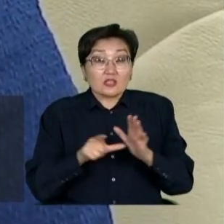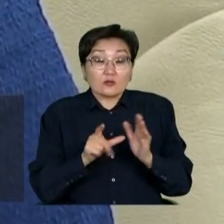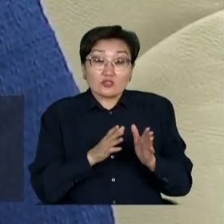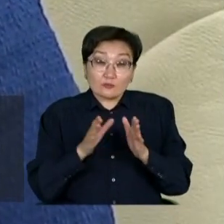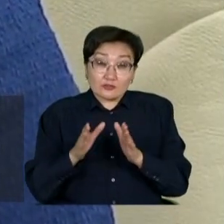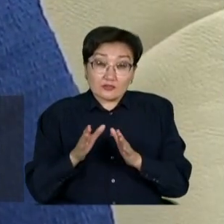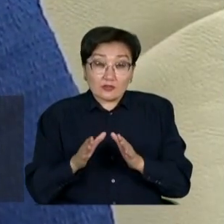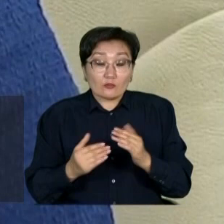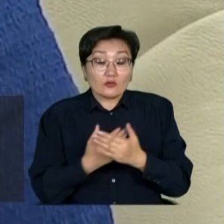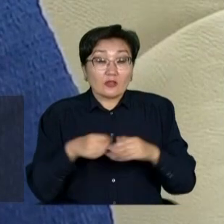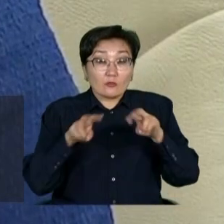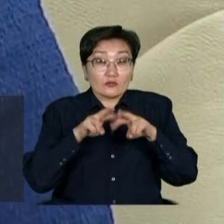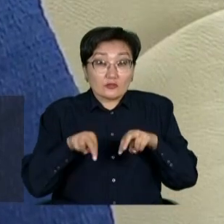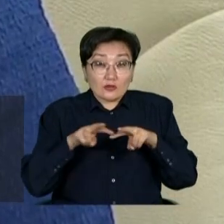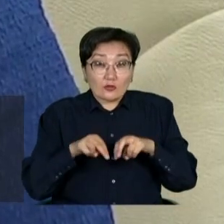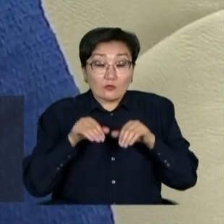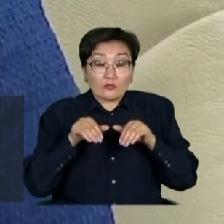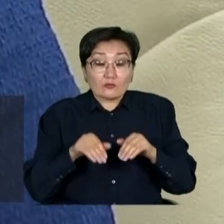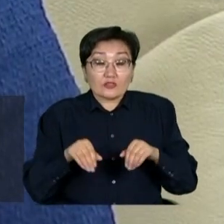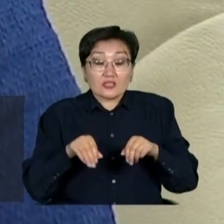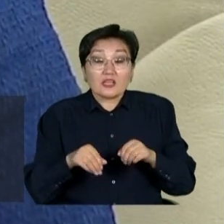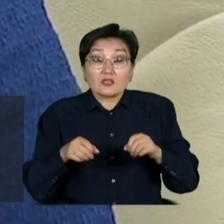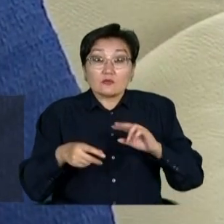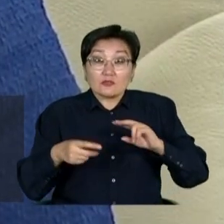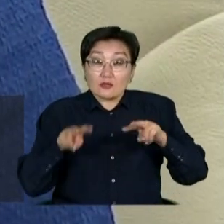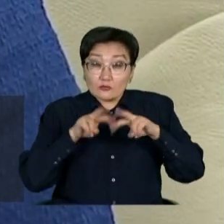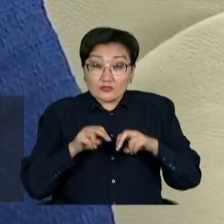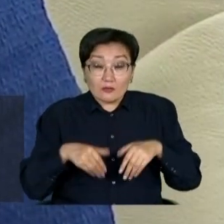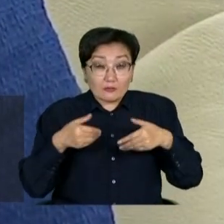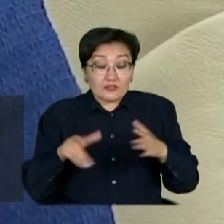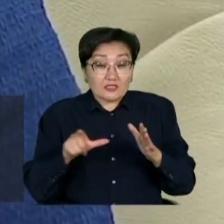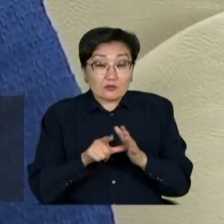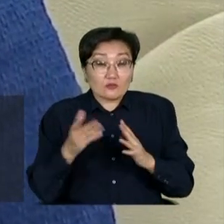режимов, пересмотр подходов по мониторингу и анализу предоставления налоговых льгот.